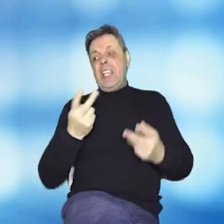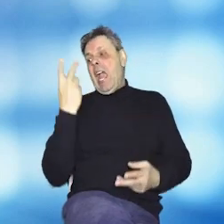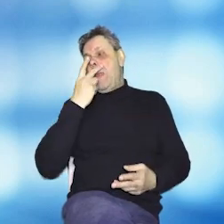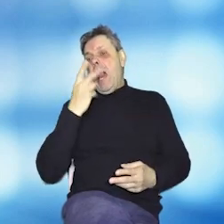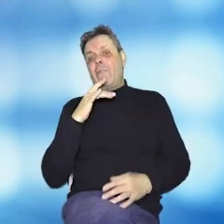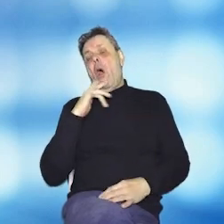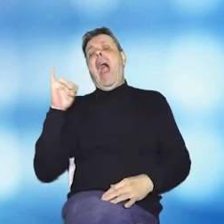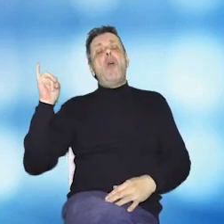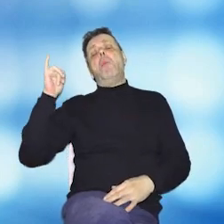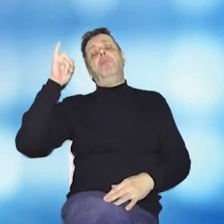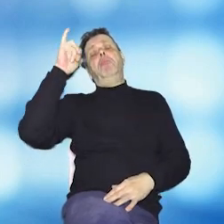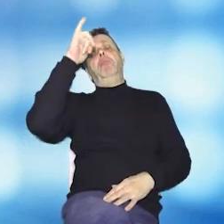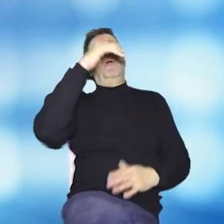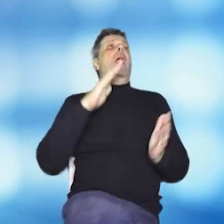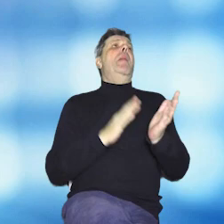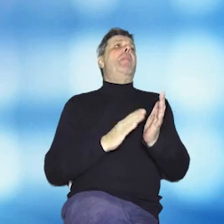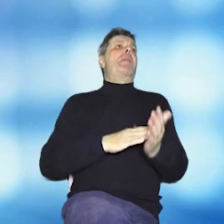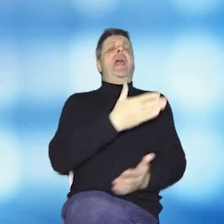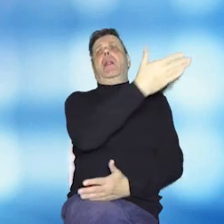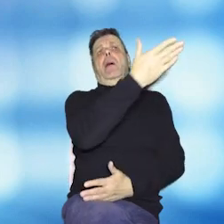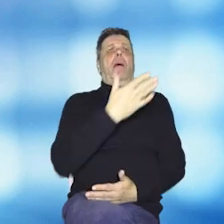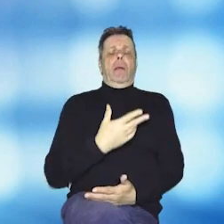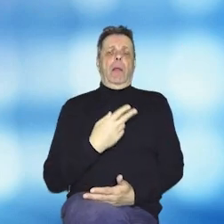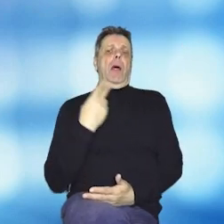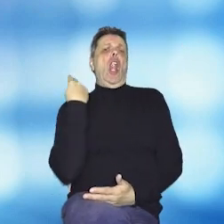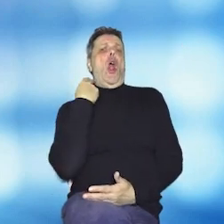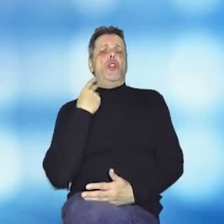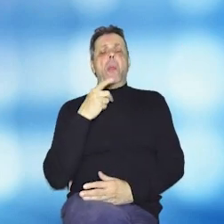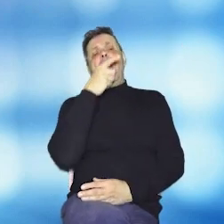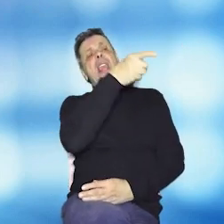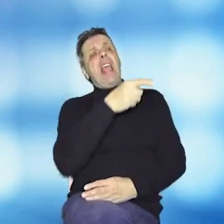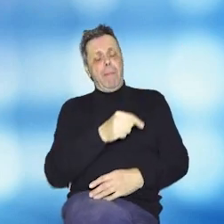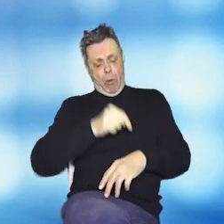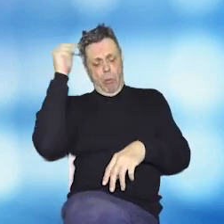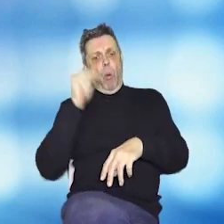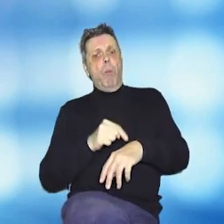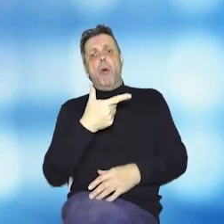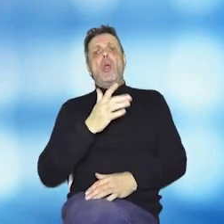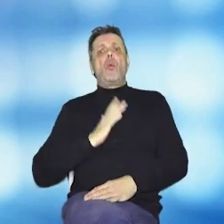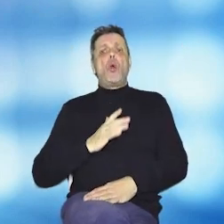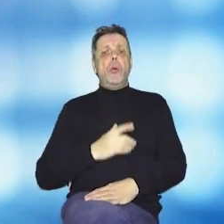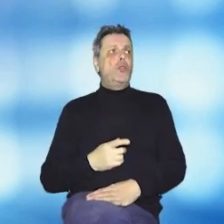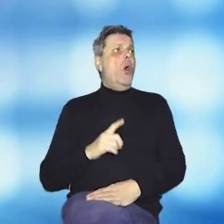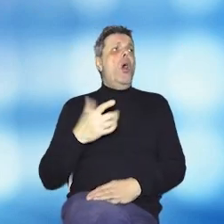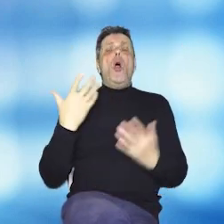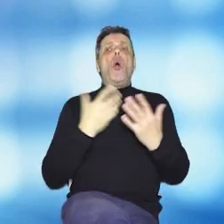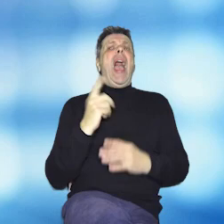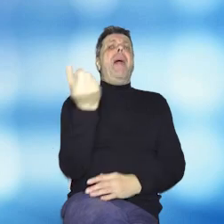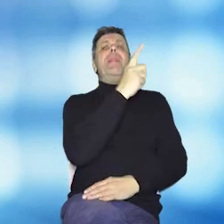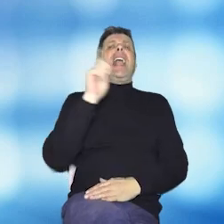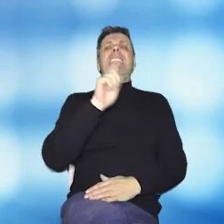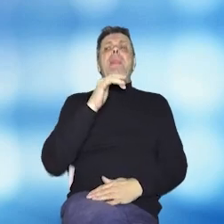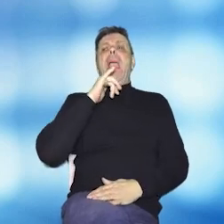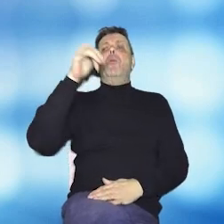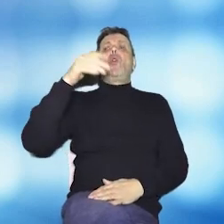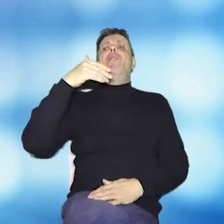u Londonu. I tamo u okviru 3 km upiknu neku gospođu, nikad putovala izvan Velike